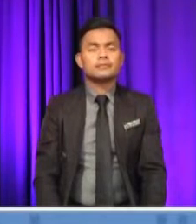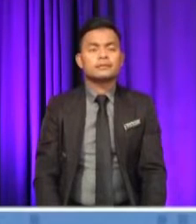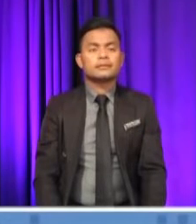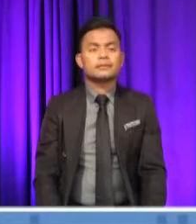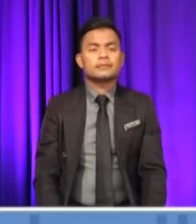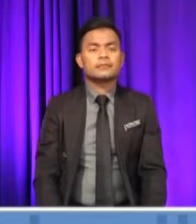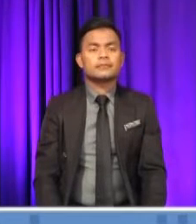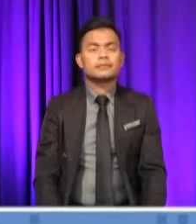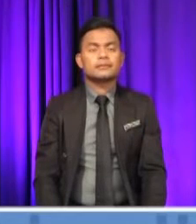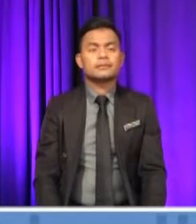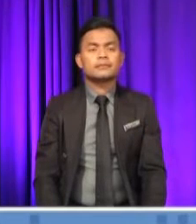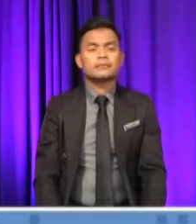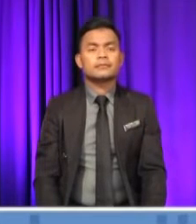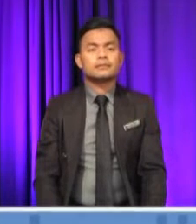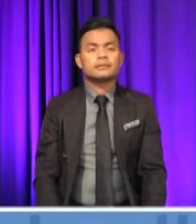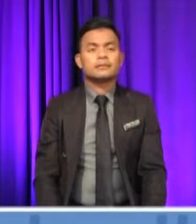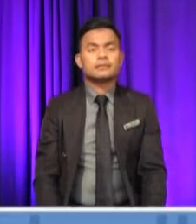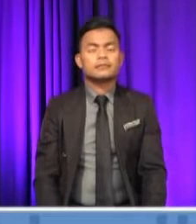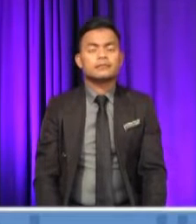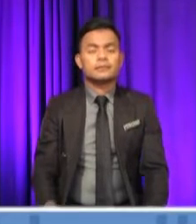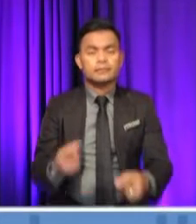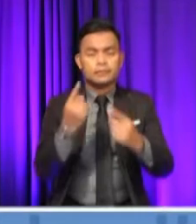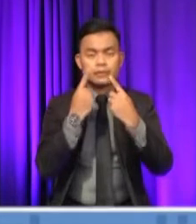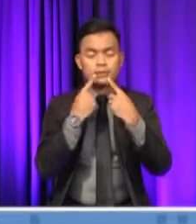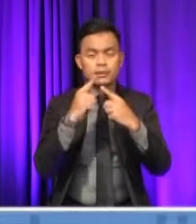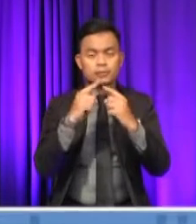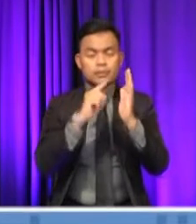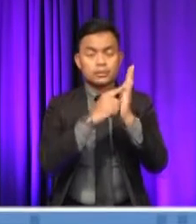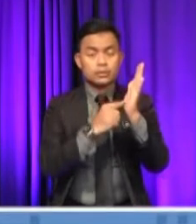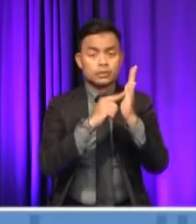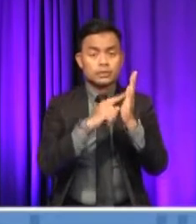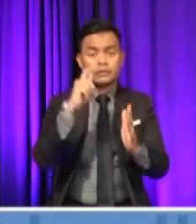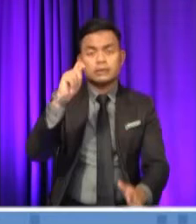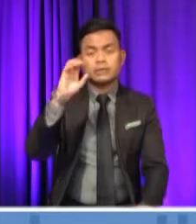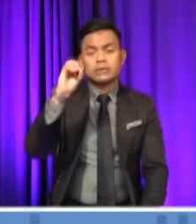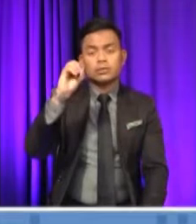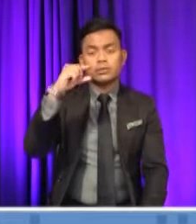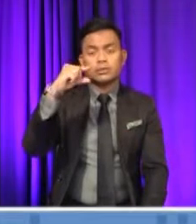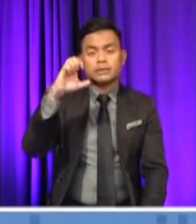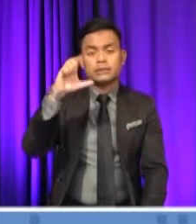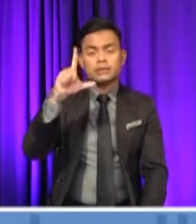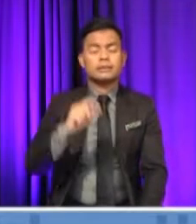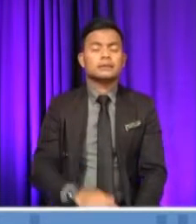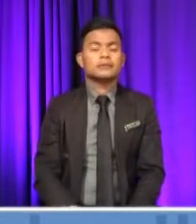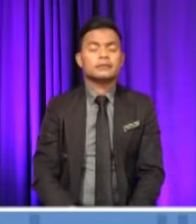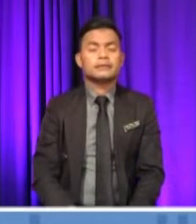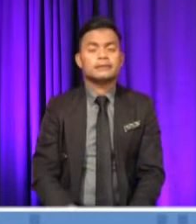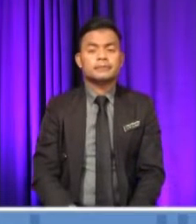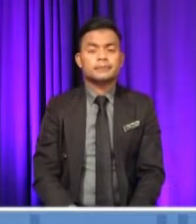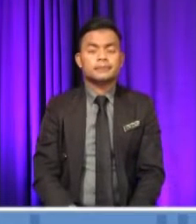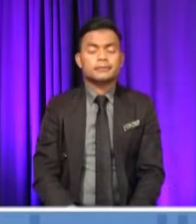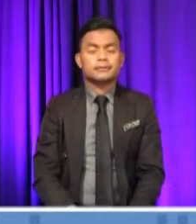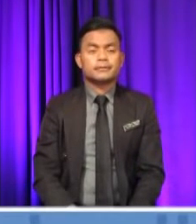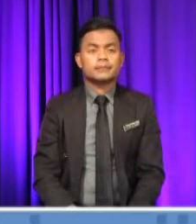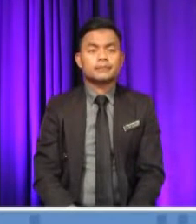Khairi Farhad. Baik, silakan. Jawapannya Swiss toggle. Swiss toggle. Okey, betul, bagus. Terbaik, Khairi. Tahniah